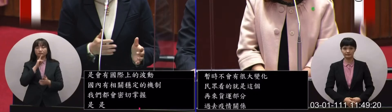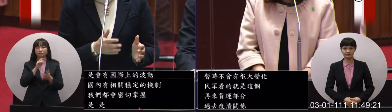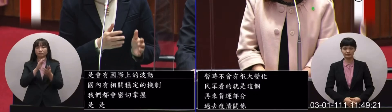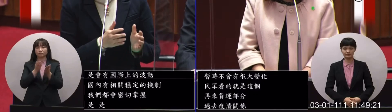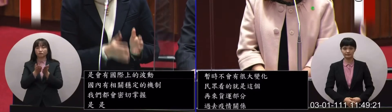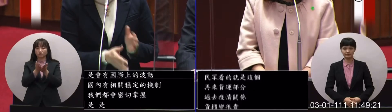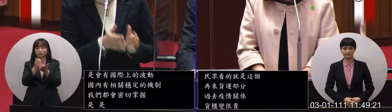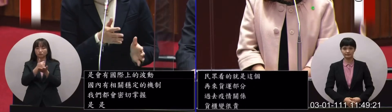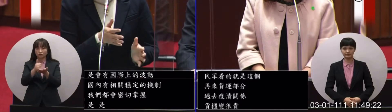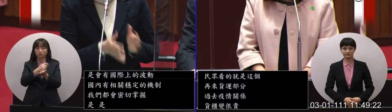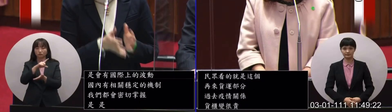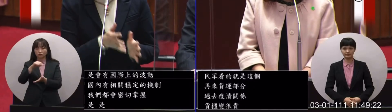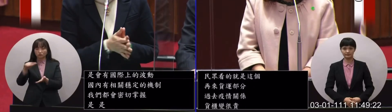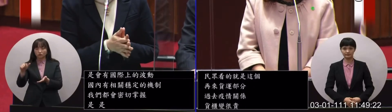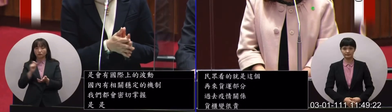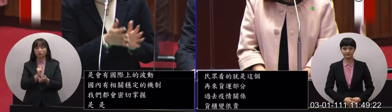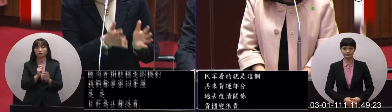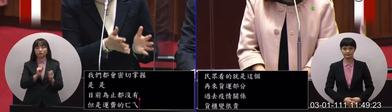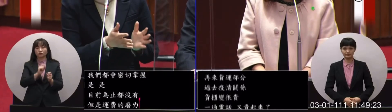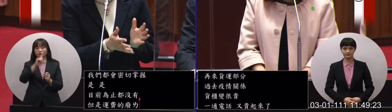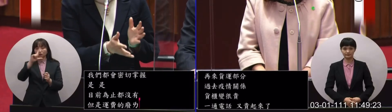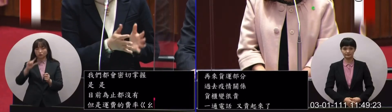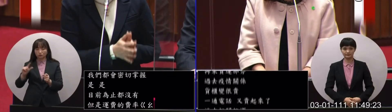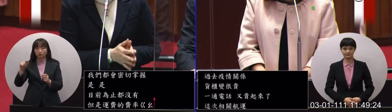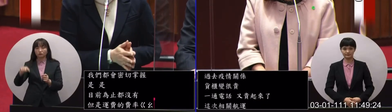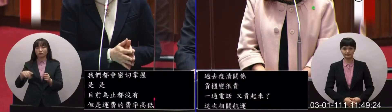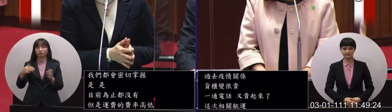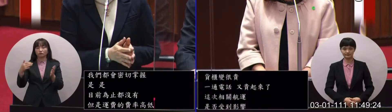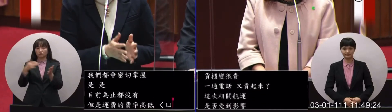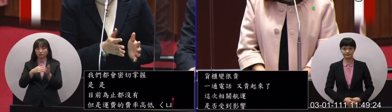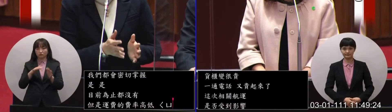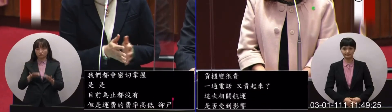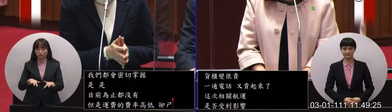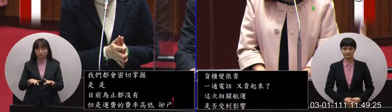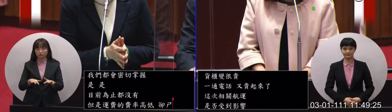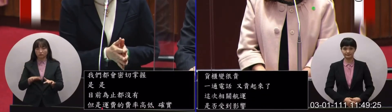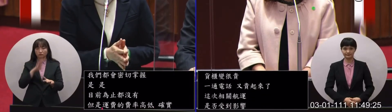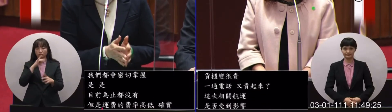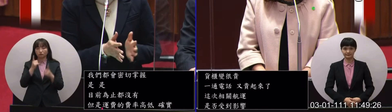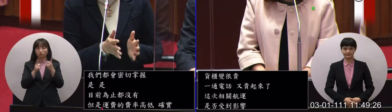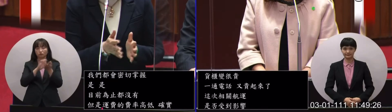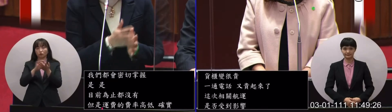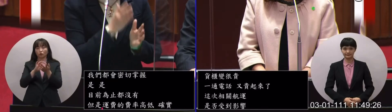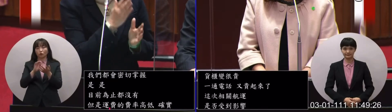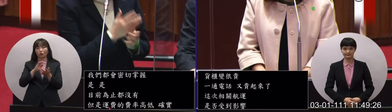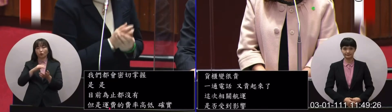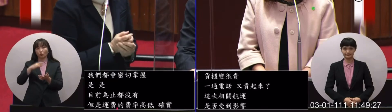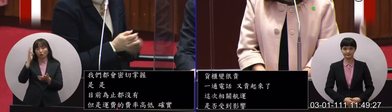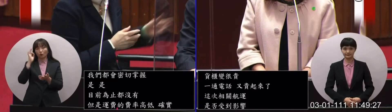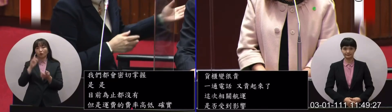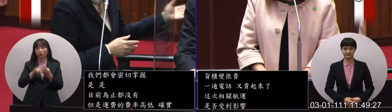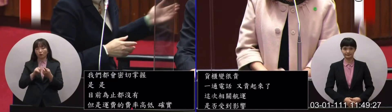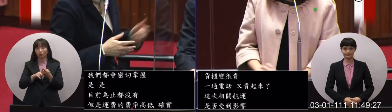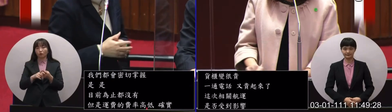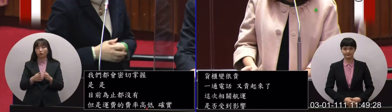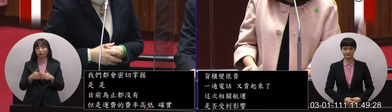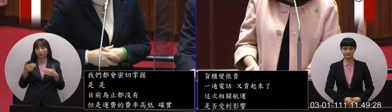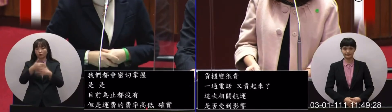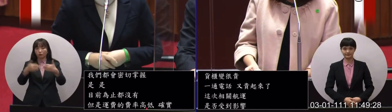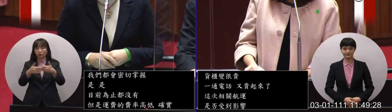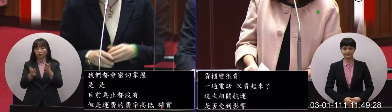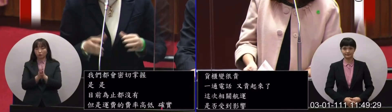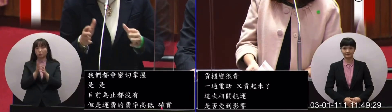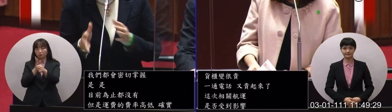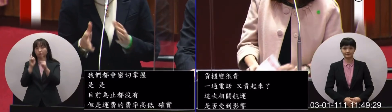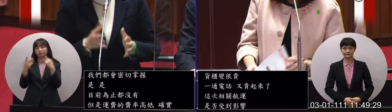的费率的高低哈，确实目前都还是在高档的部分。不过这个可能要看交通部有没有比较